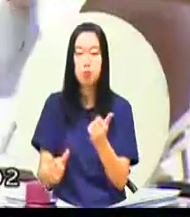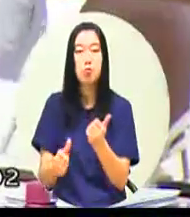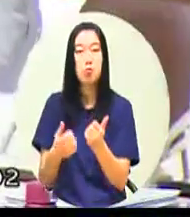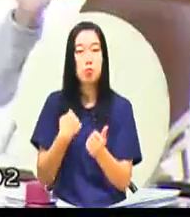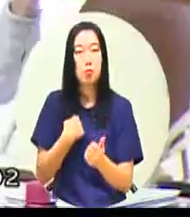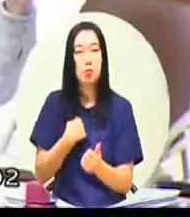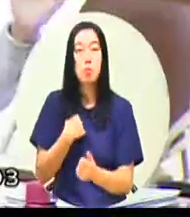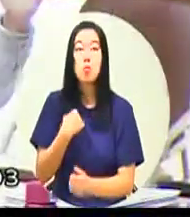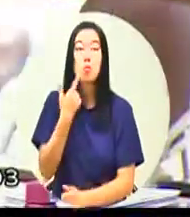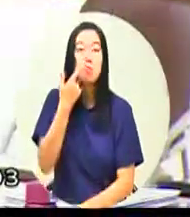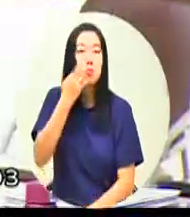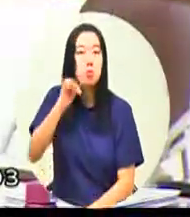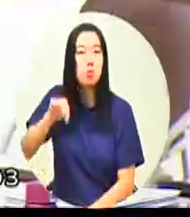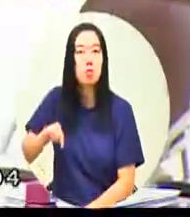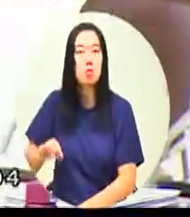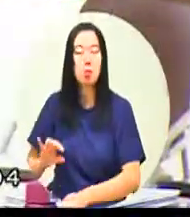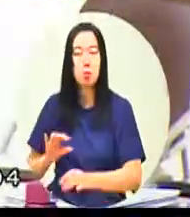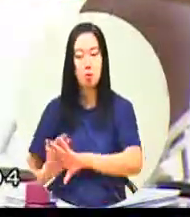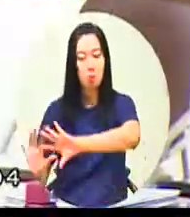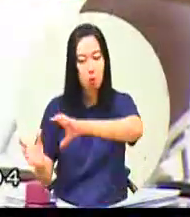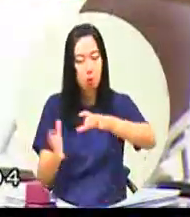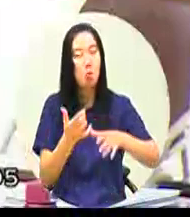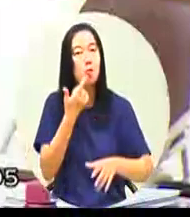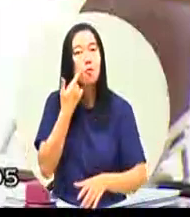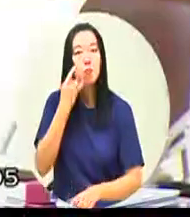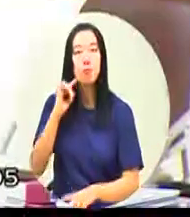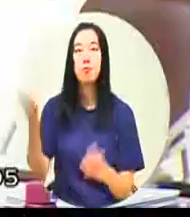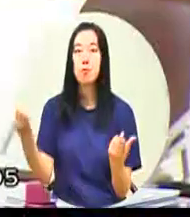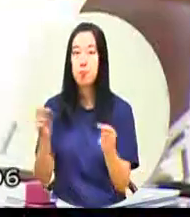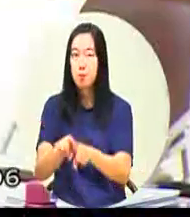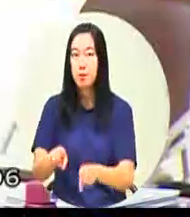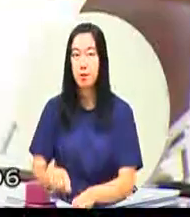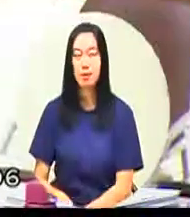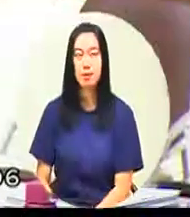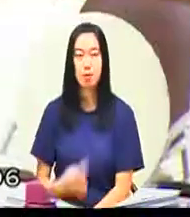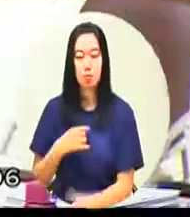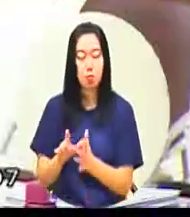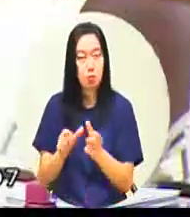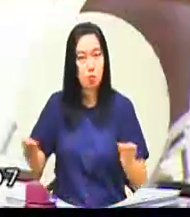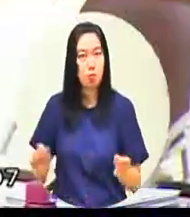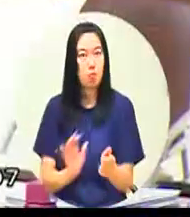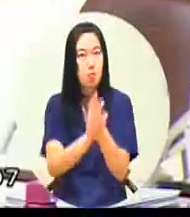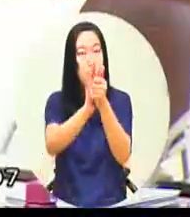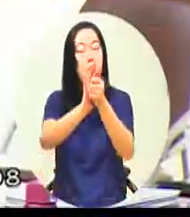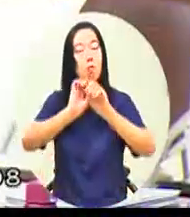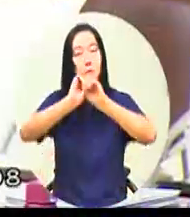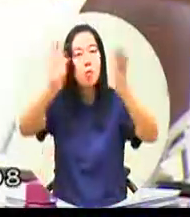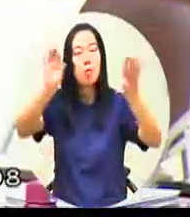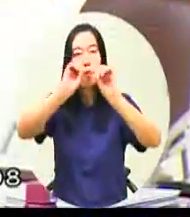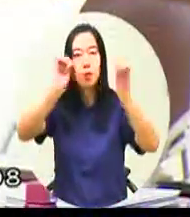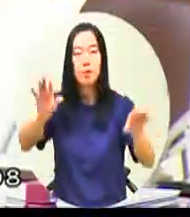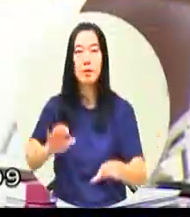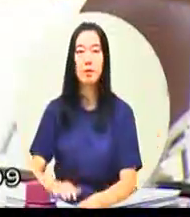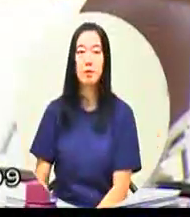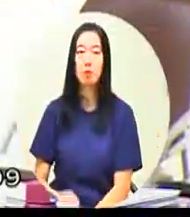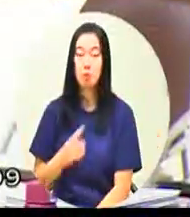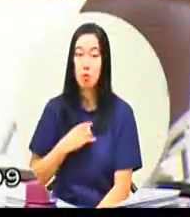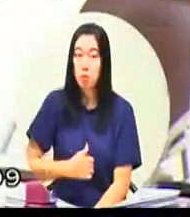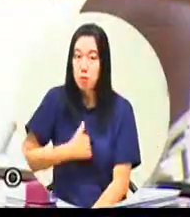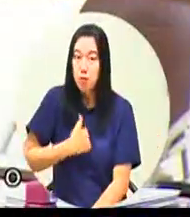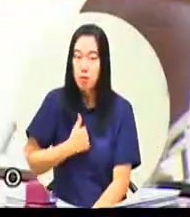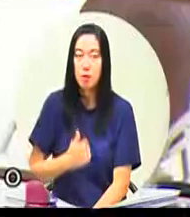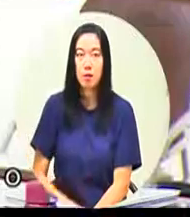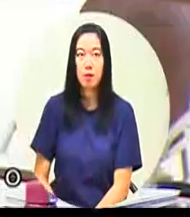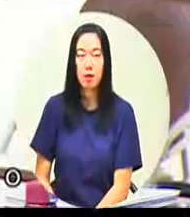啊，这就是全球的母亲。所以婉容长期在推动，但是我也真的